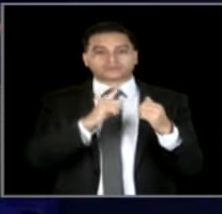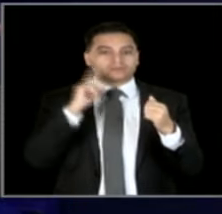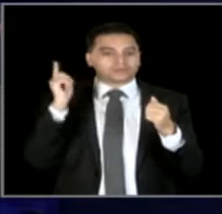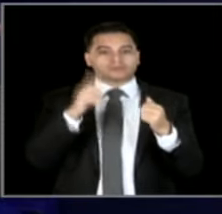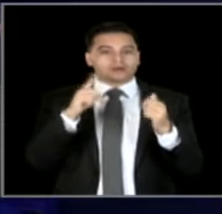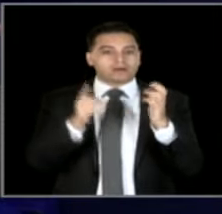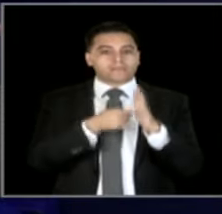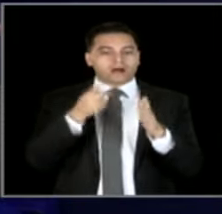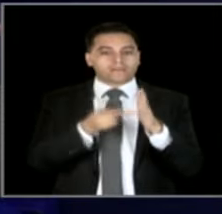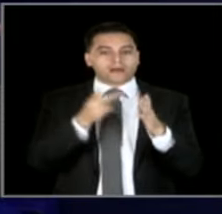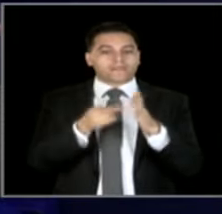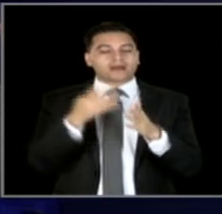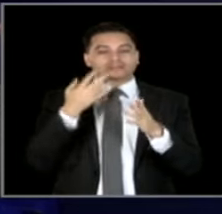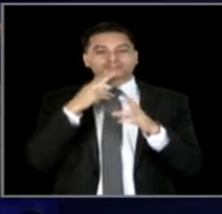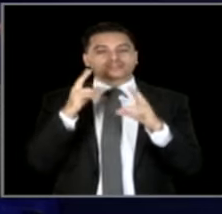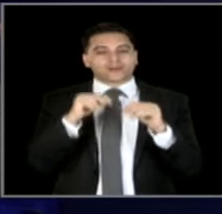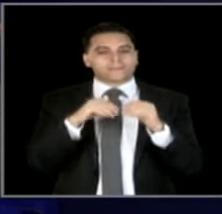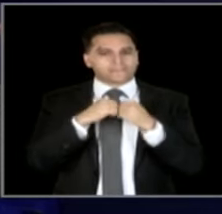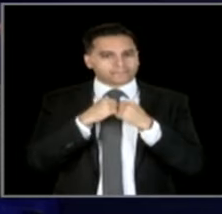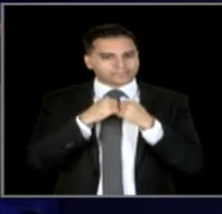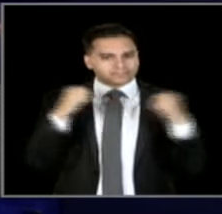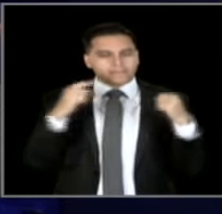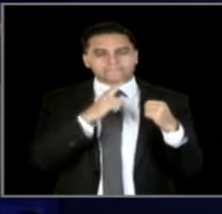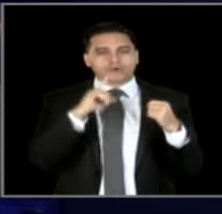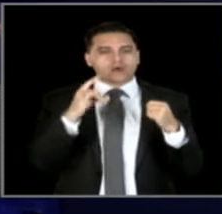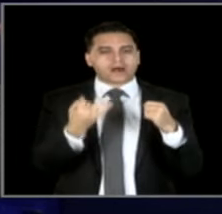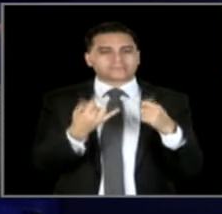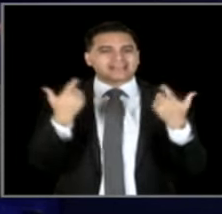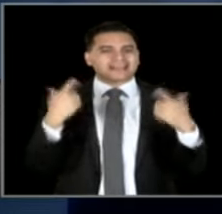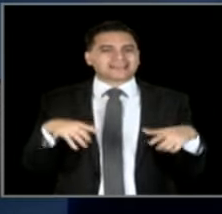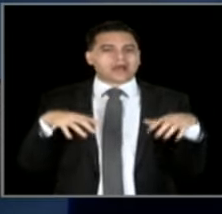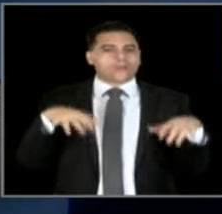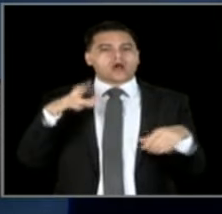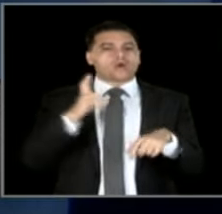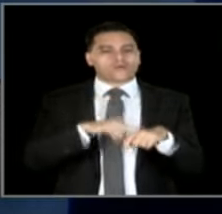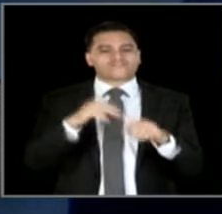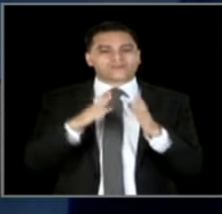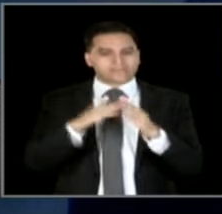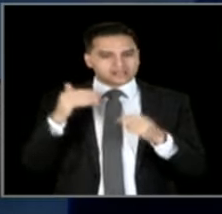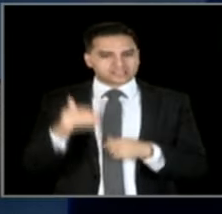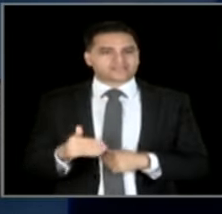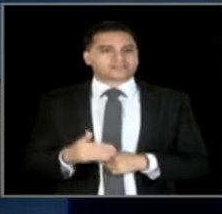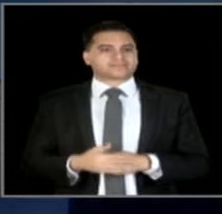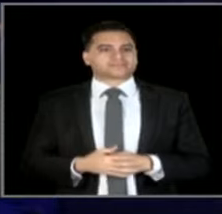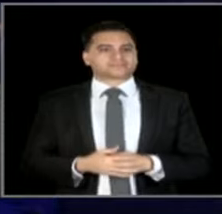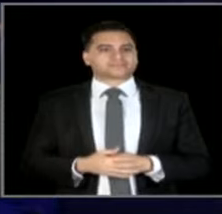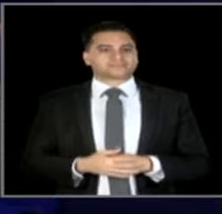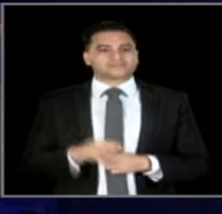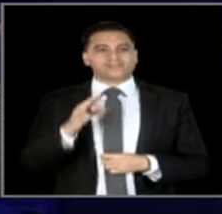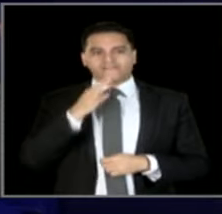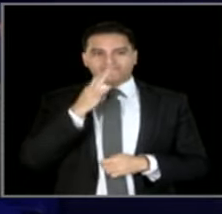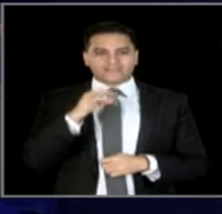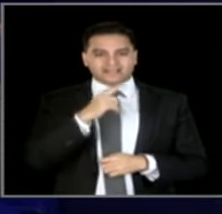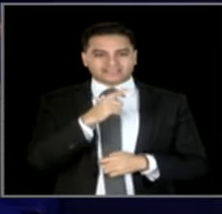الشركة، موجودة في 150 دولة وليها فرع في مصر. اجابتك؟ باريس.